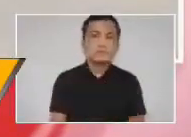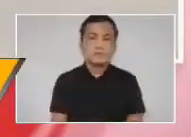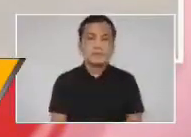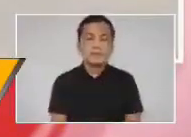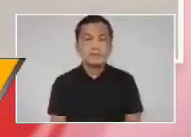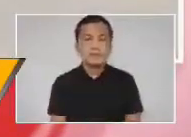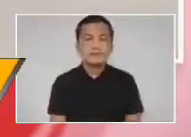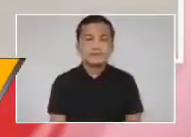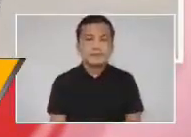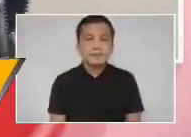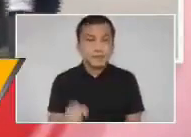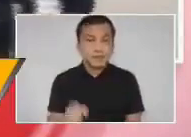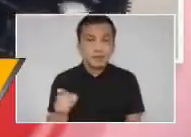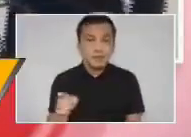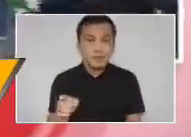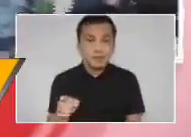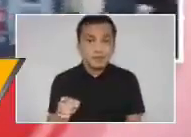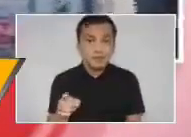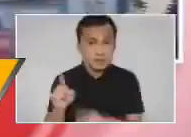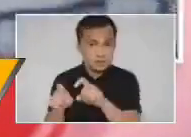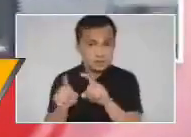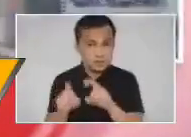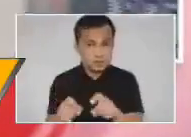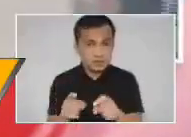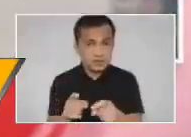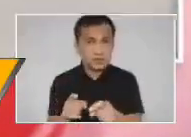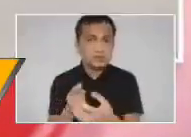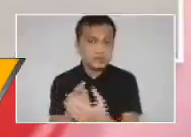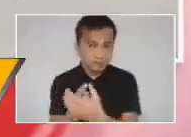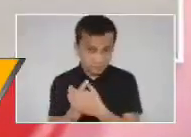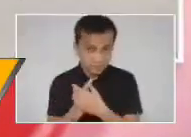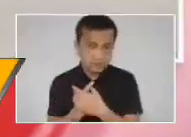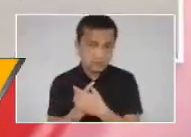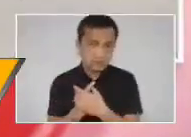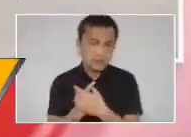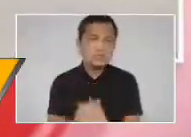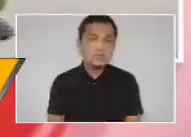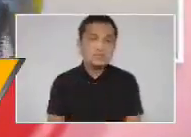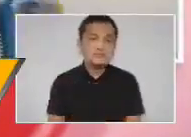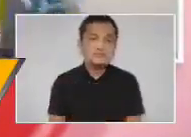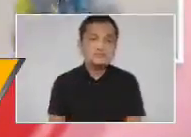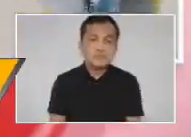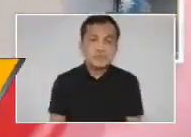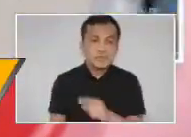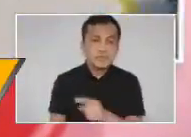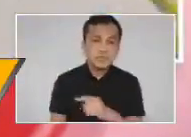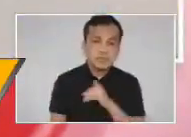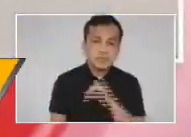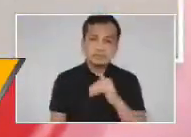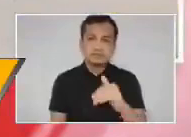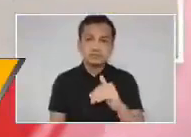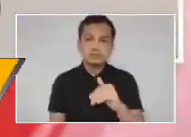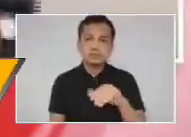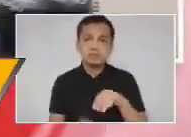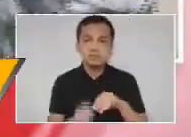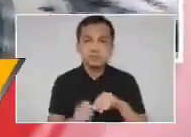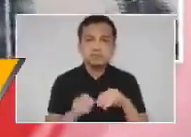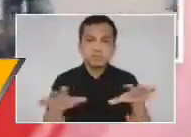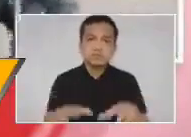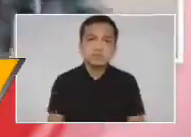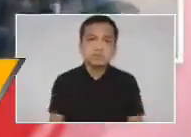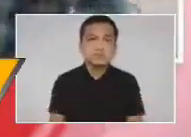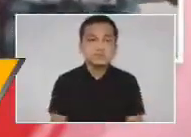So, whether it's a double mutation or not, no, ang implikasyon nito, mataas ang chance